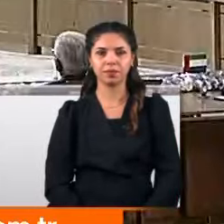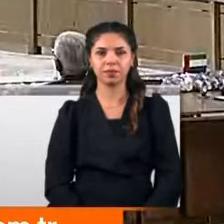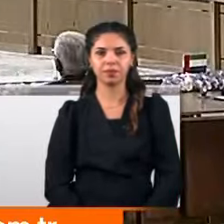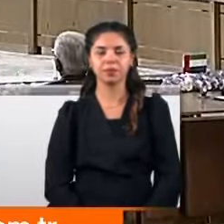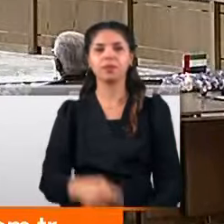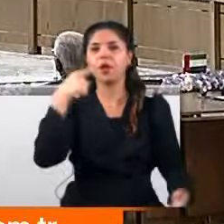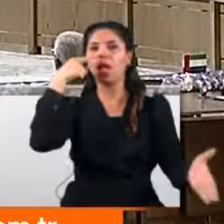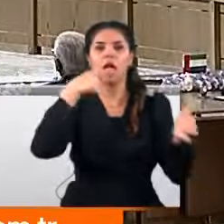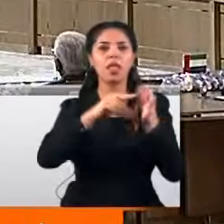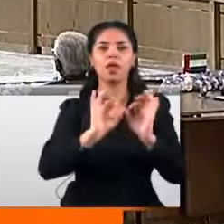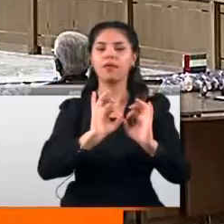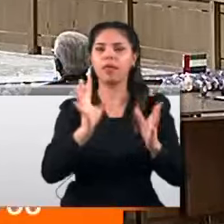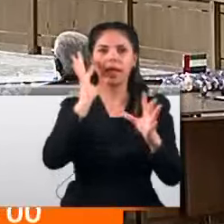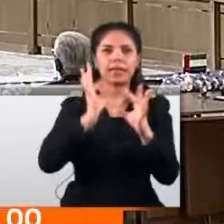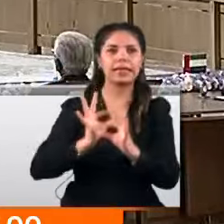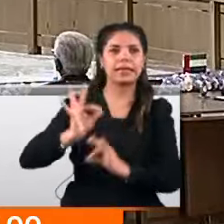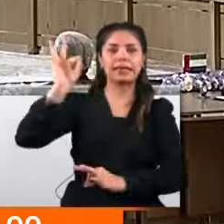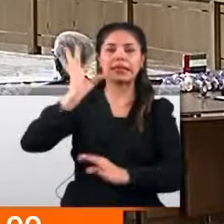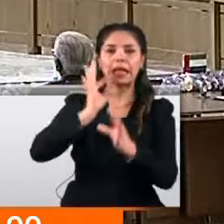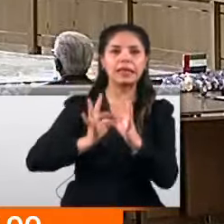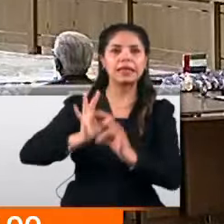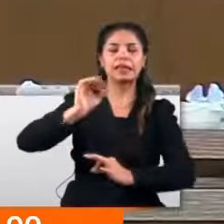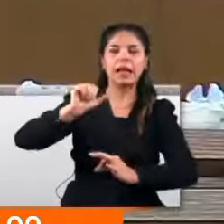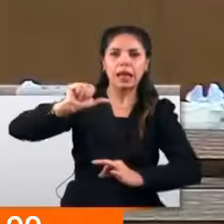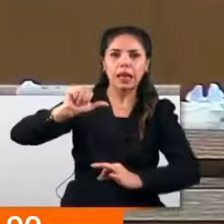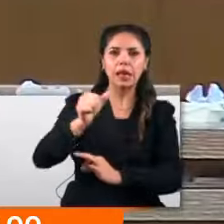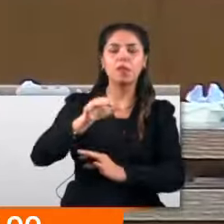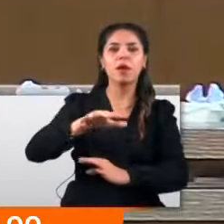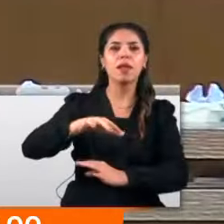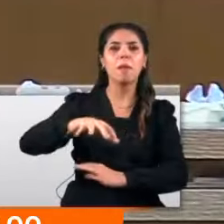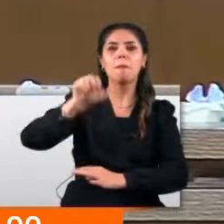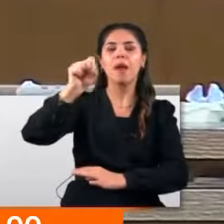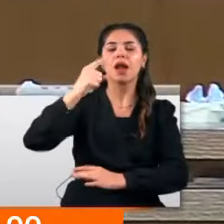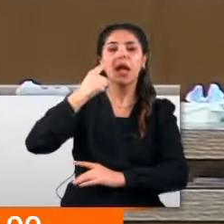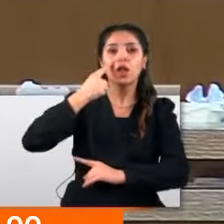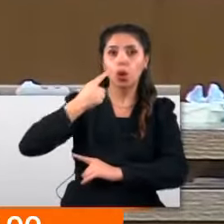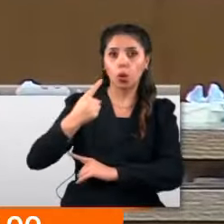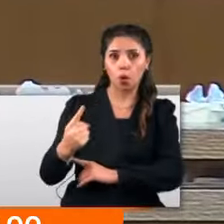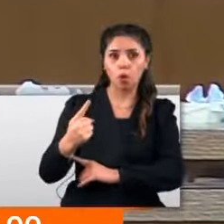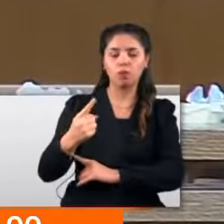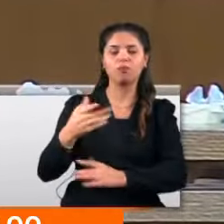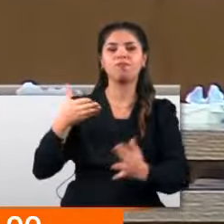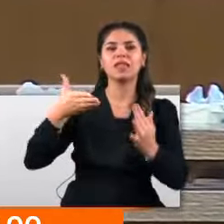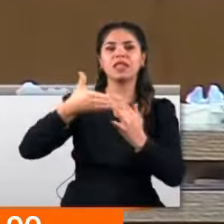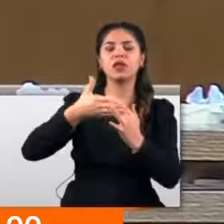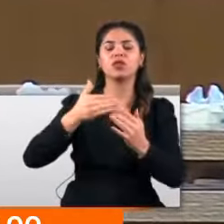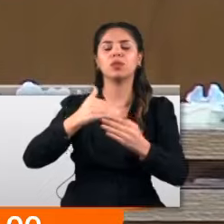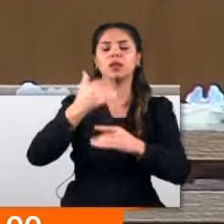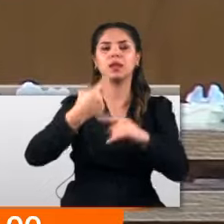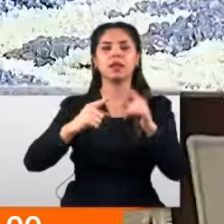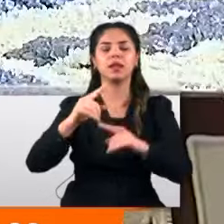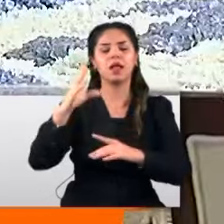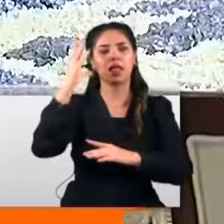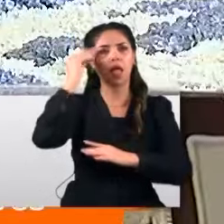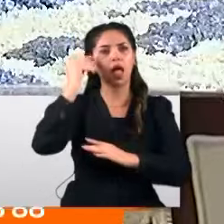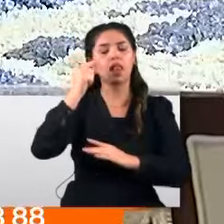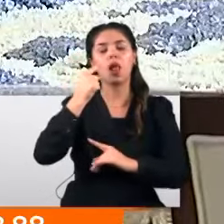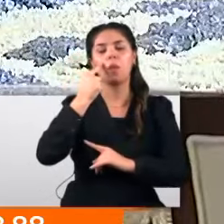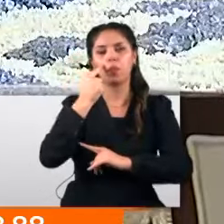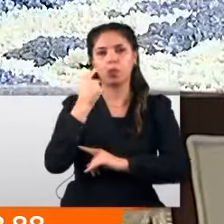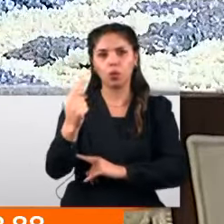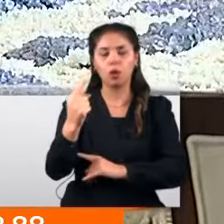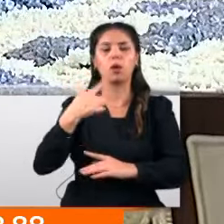Amacımız insanı ve insani değerleri merkeze alan girişimci diplomasi anlayışıyla bölgemizde